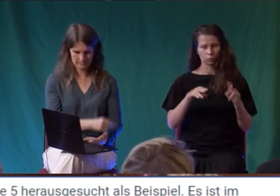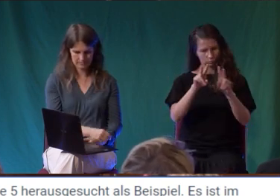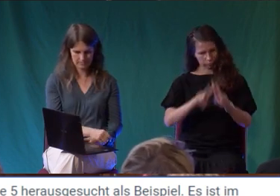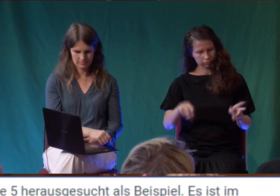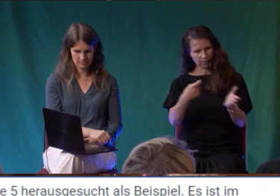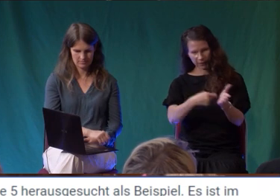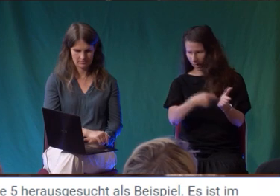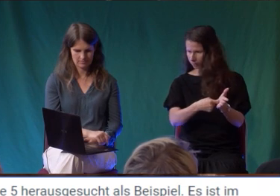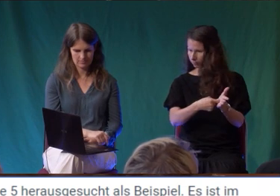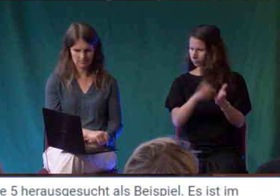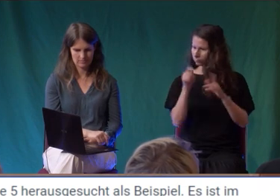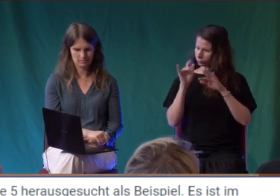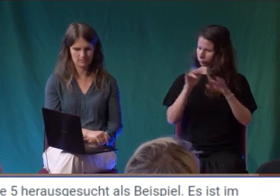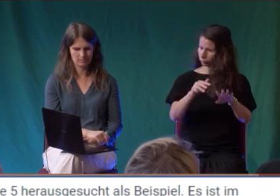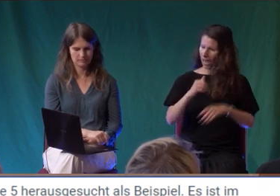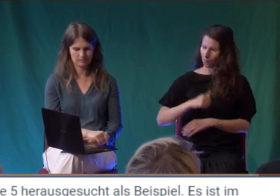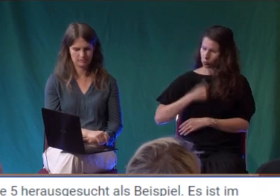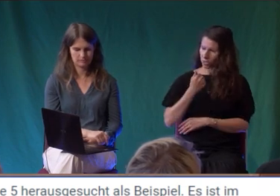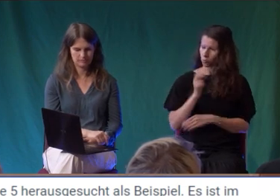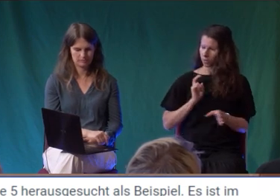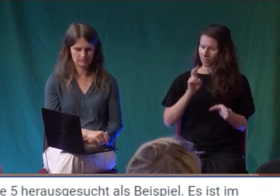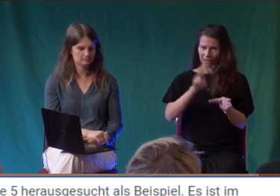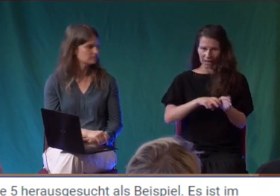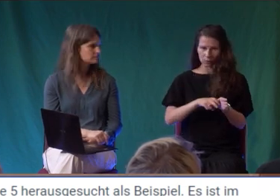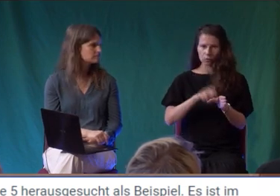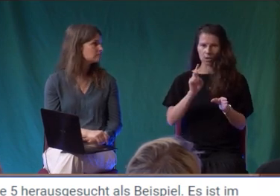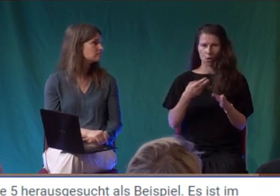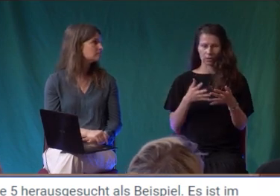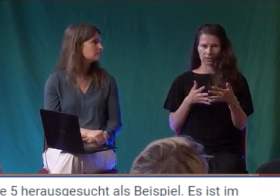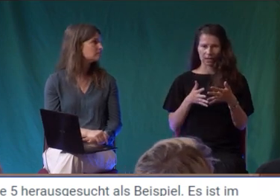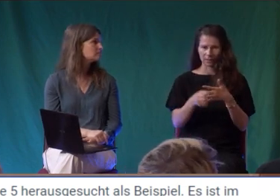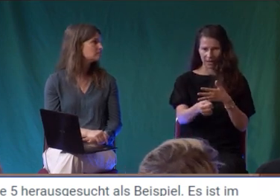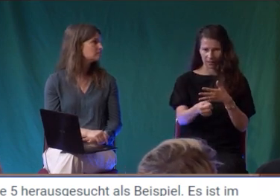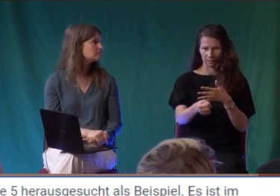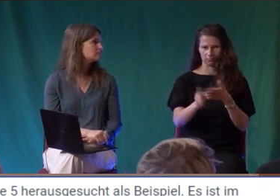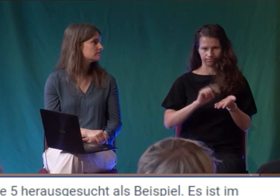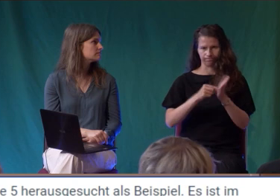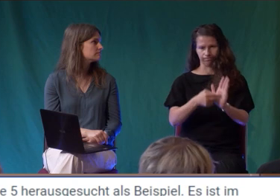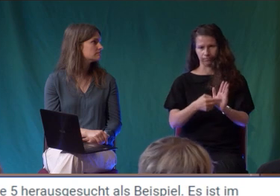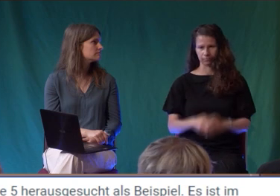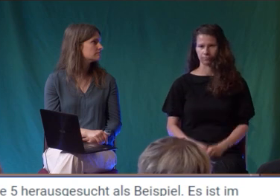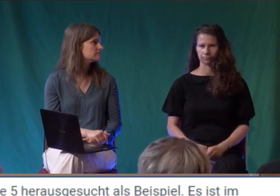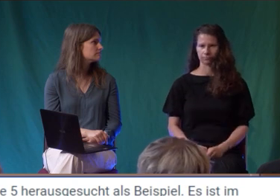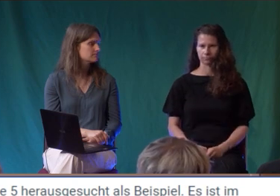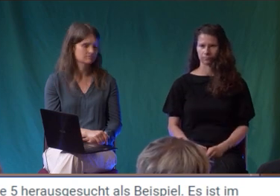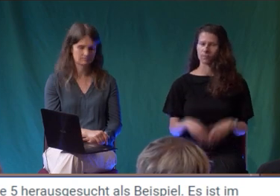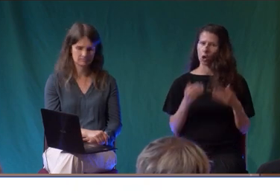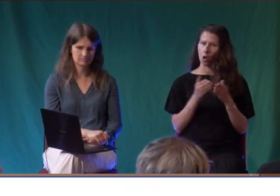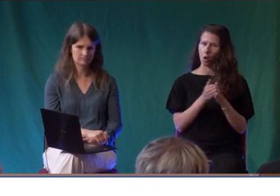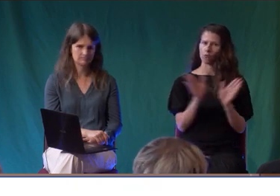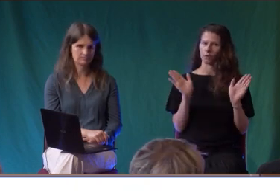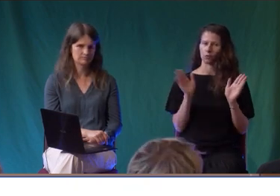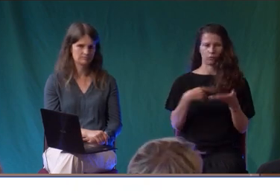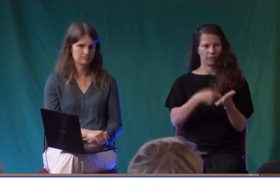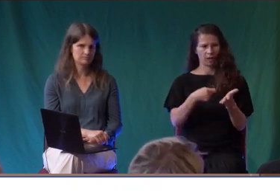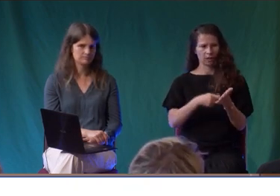Beteiligung und Transparenz in den Handlungen auszeichnet also Offenheit und Wertschätzung